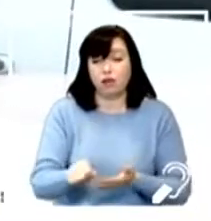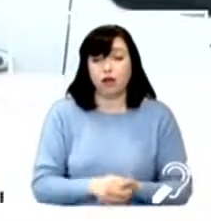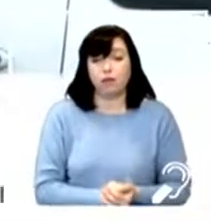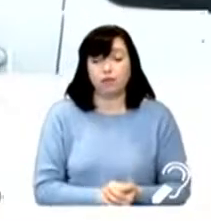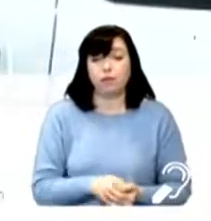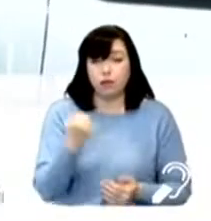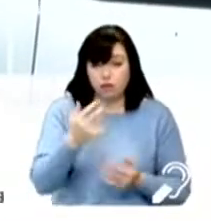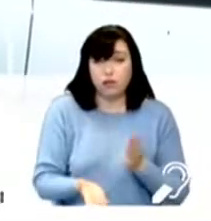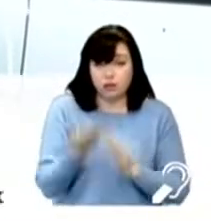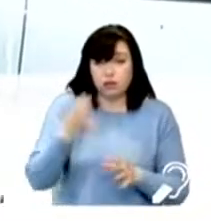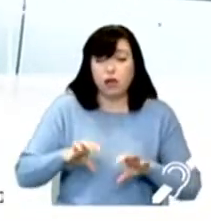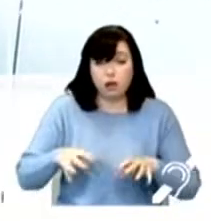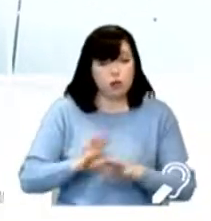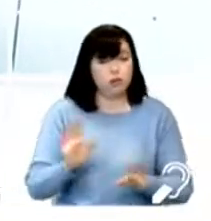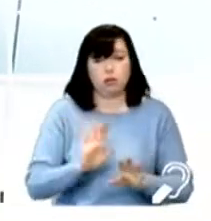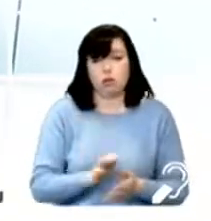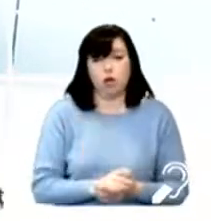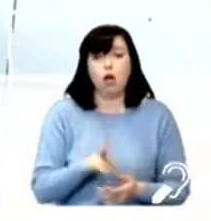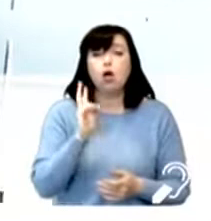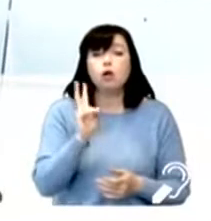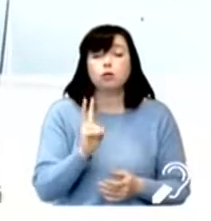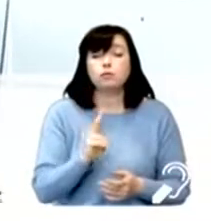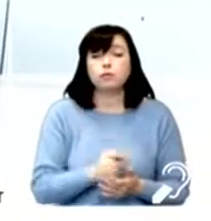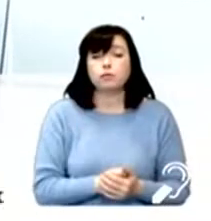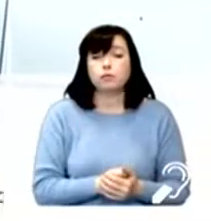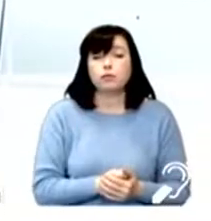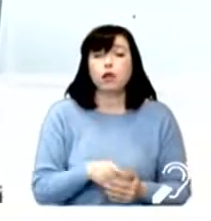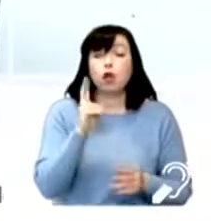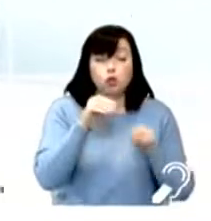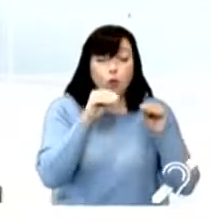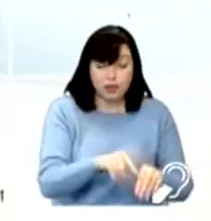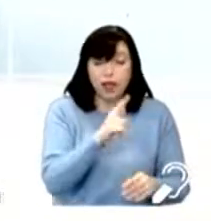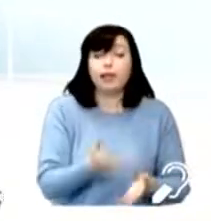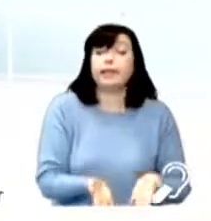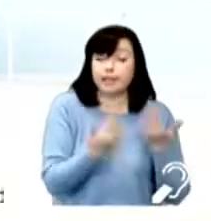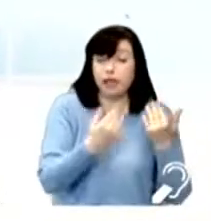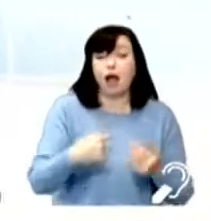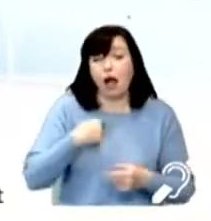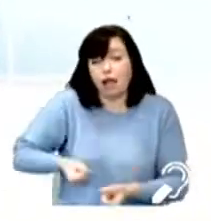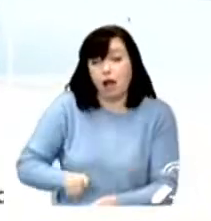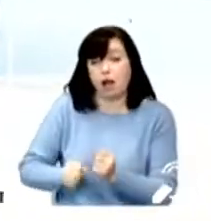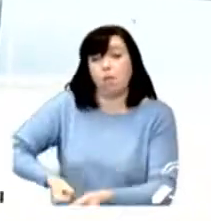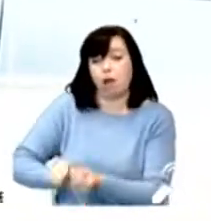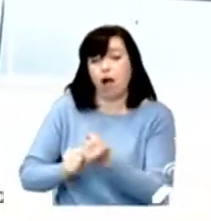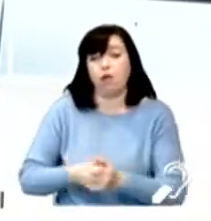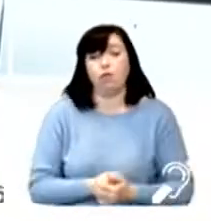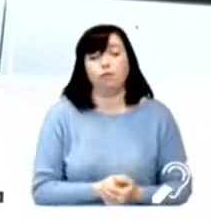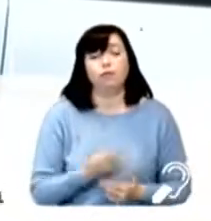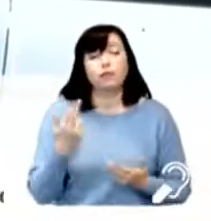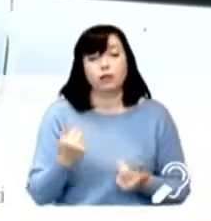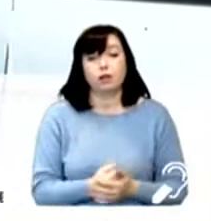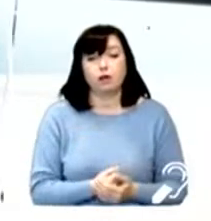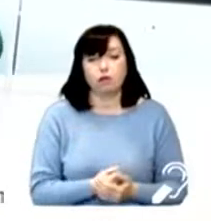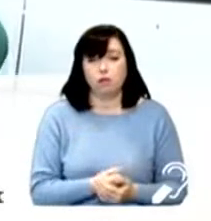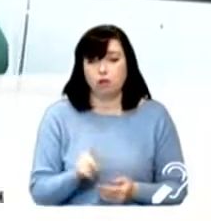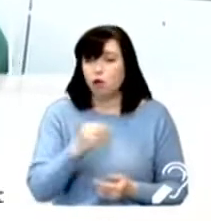dumneavoastră ați scos pavajul? Nu. Care l-au pus? Cei care l-au pus, l-au scos. Și acum dumneavoastră săpați? Da. Dar nu